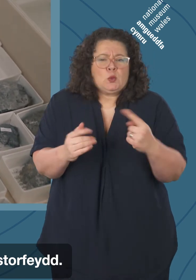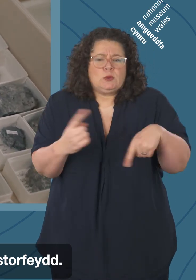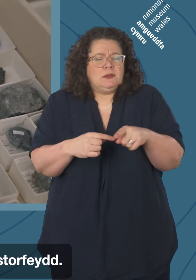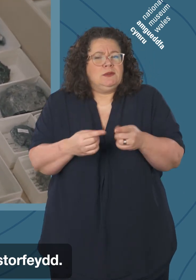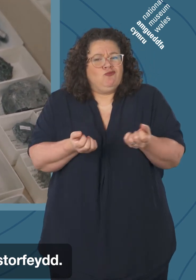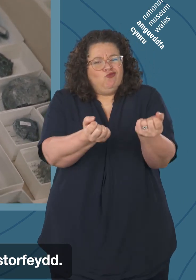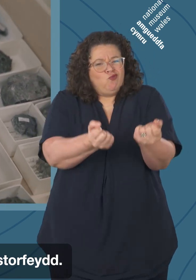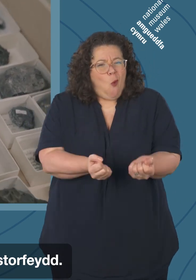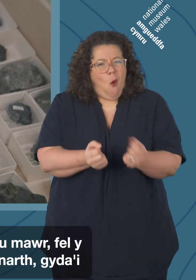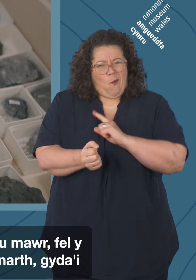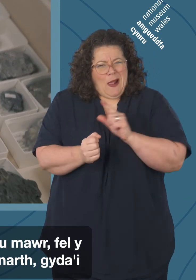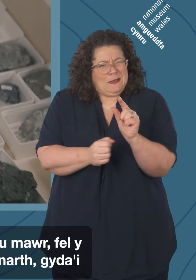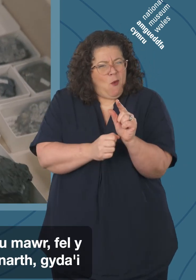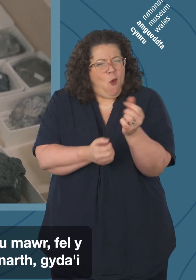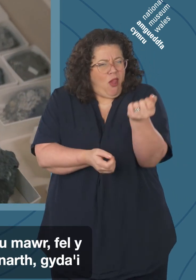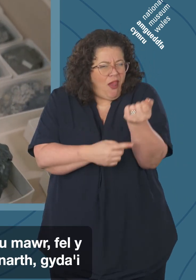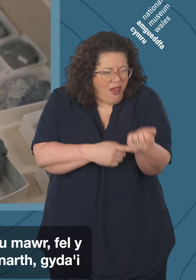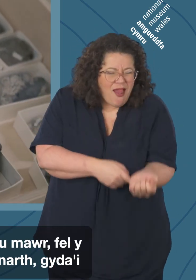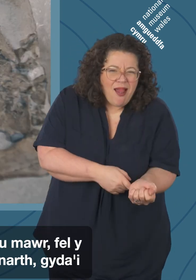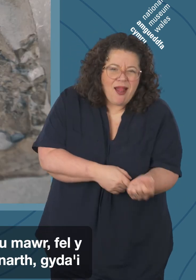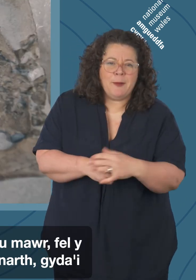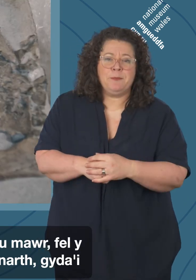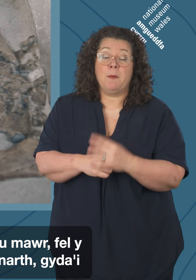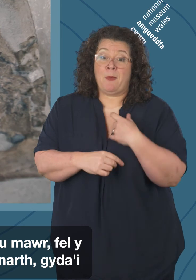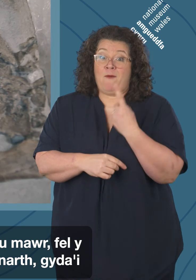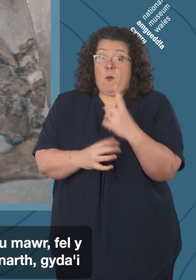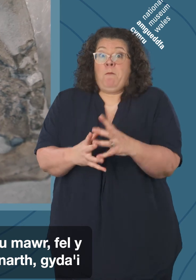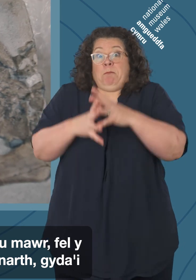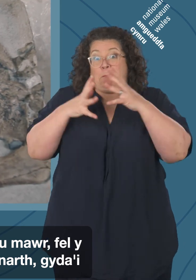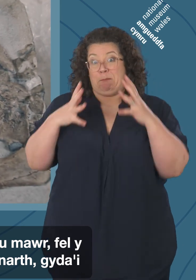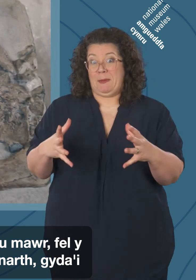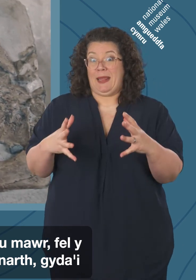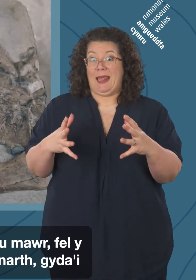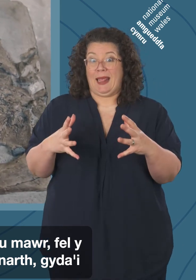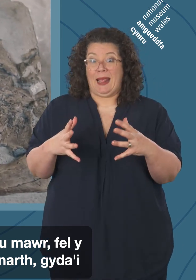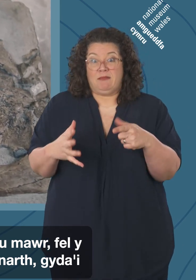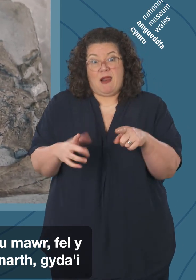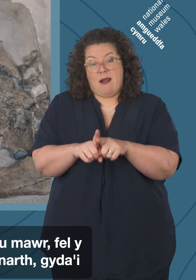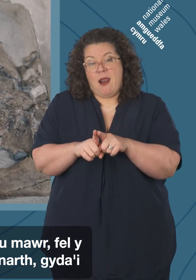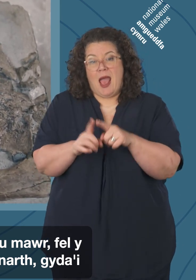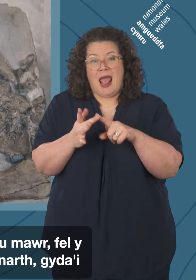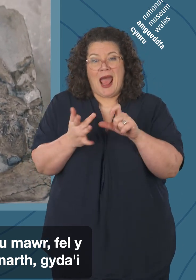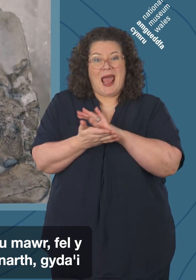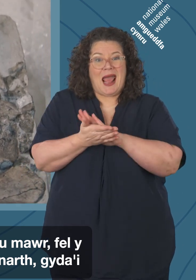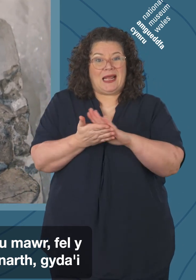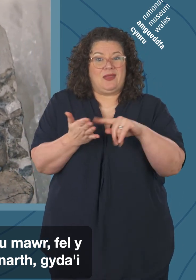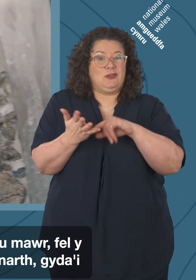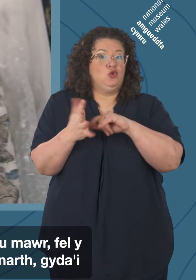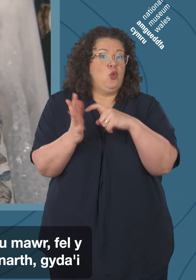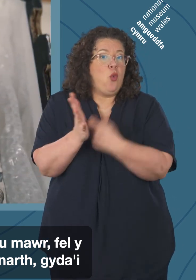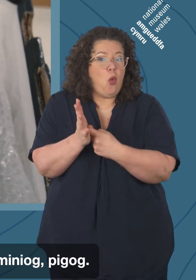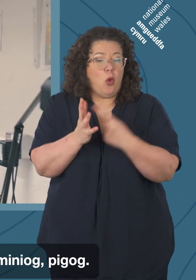'w gweld yn ein storfaidd. Ond mae gennym hefyd ffosilau mawr fel y benglog uchthius o'r hon o bynarth,